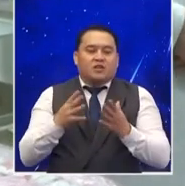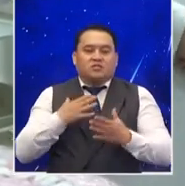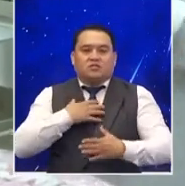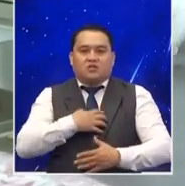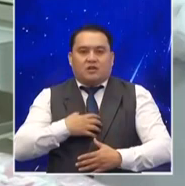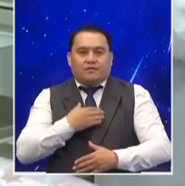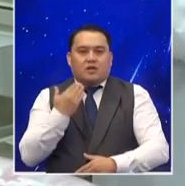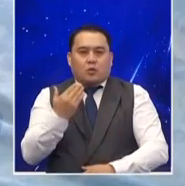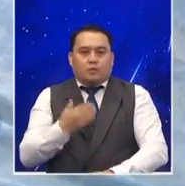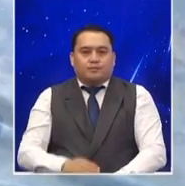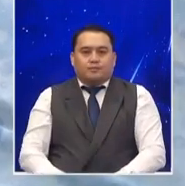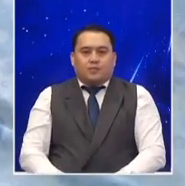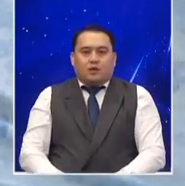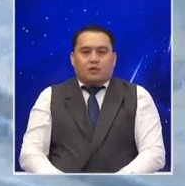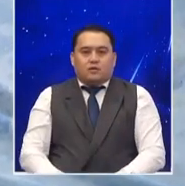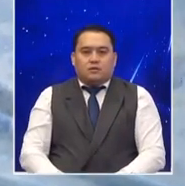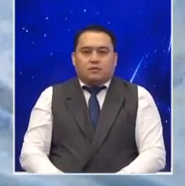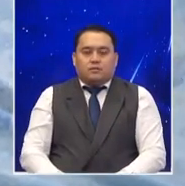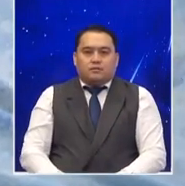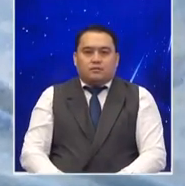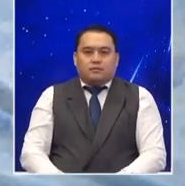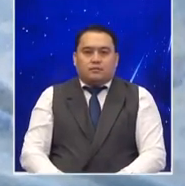семьи Ергалиевых.